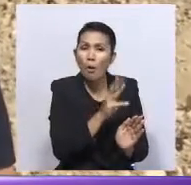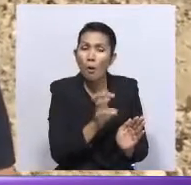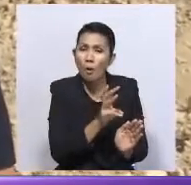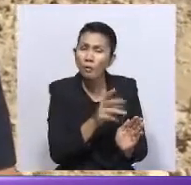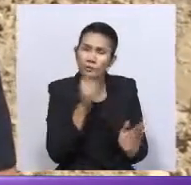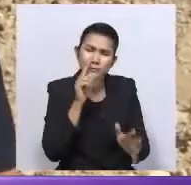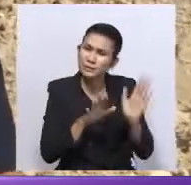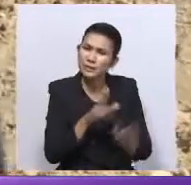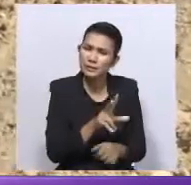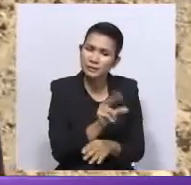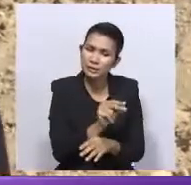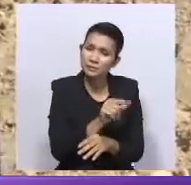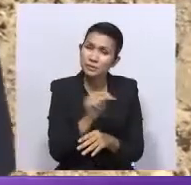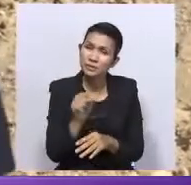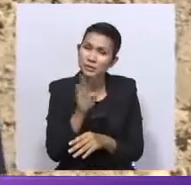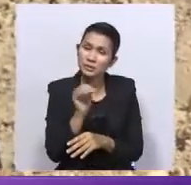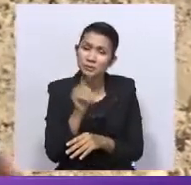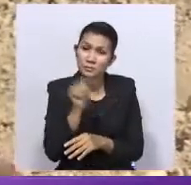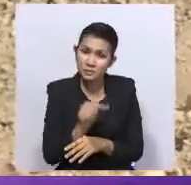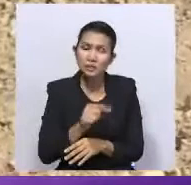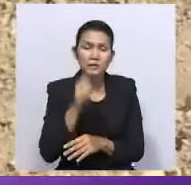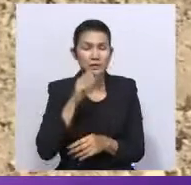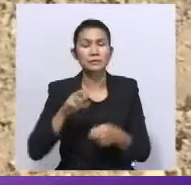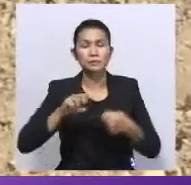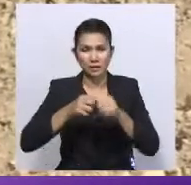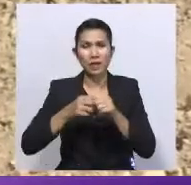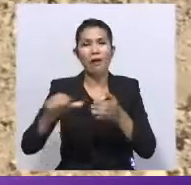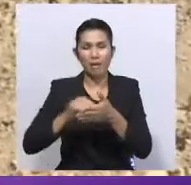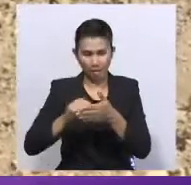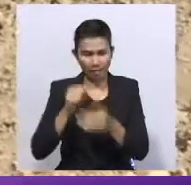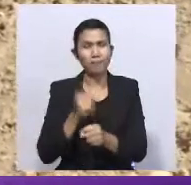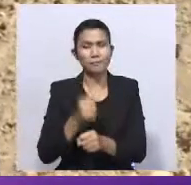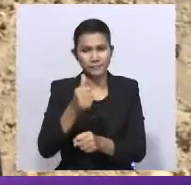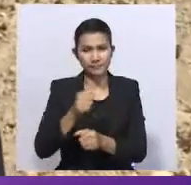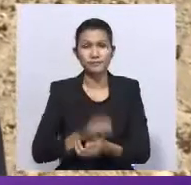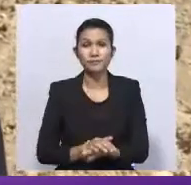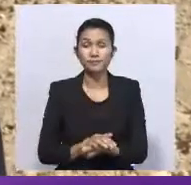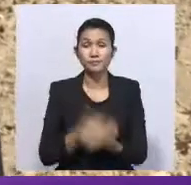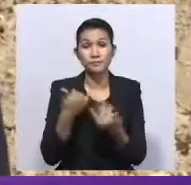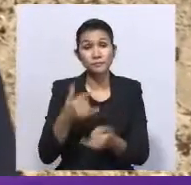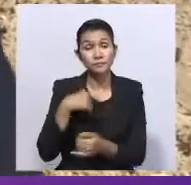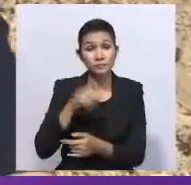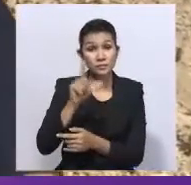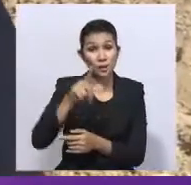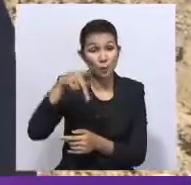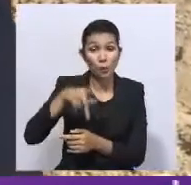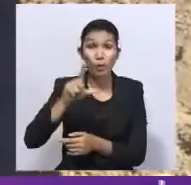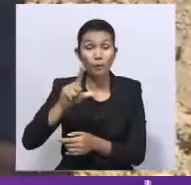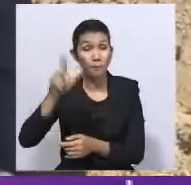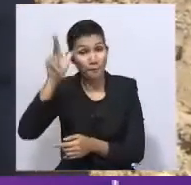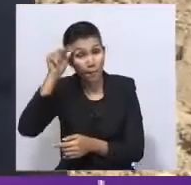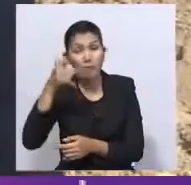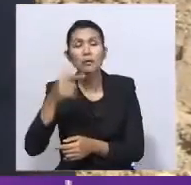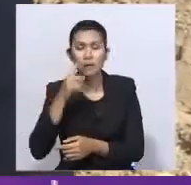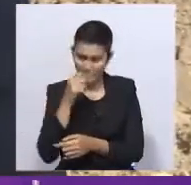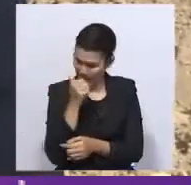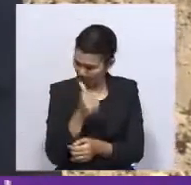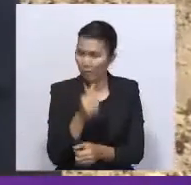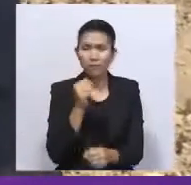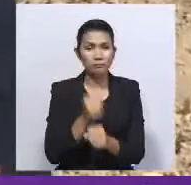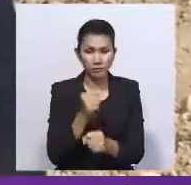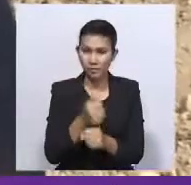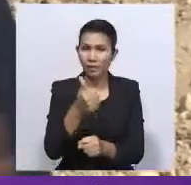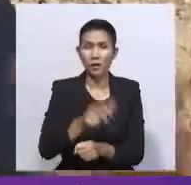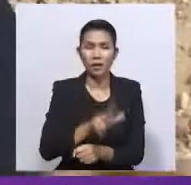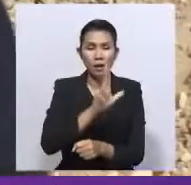ประมาณสัก 30-40% ที่แก้ไขปัญหาทุกภาวะนี้ได้ ในพื้นที่ลำพูนเองน่าจะแก้ปัญหา ได้ครับเพราะว่ามันเป็นช่วงต่อเนื่องกันนะ